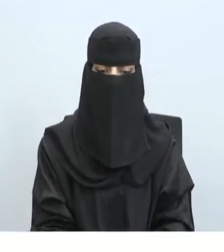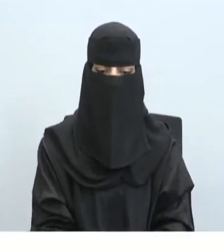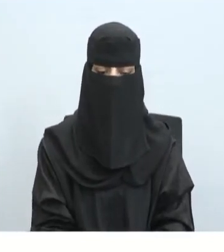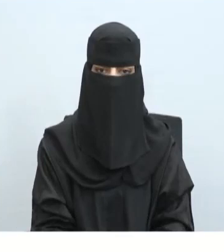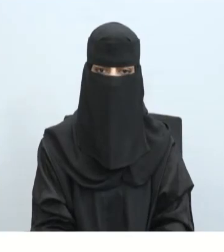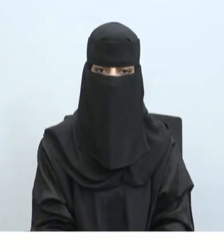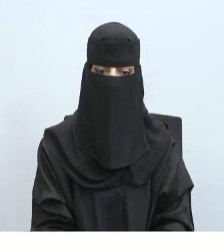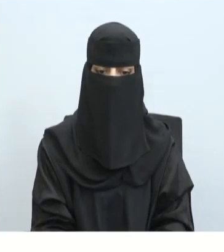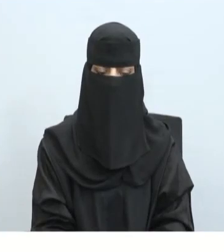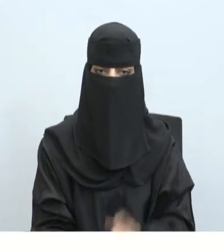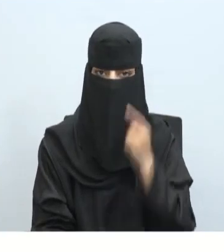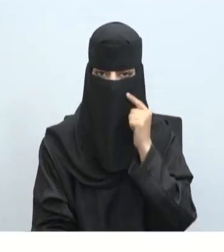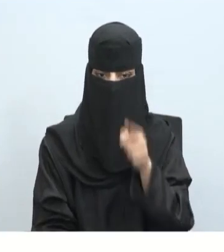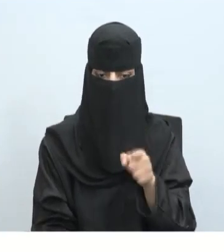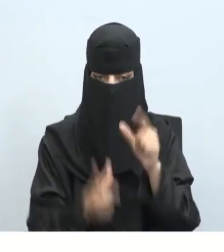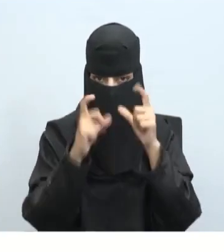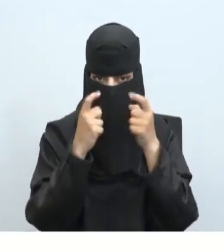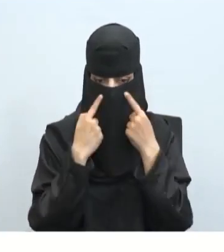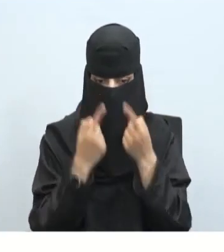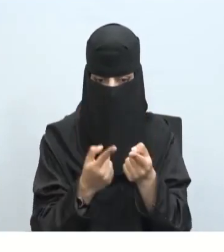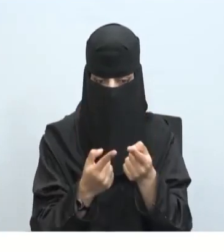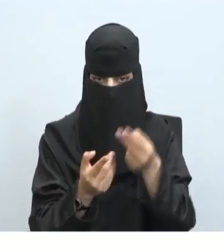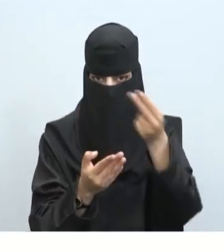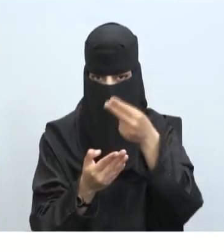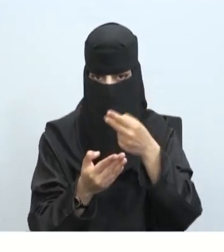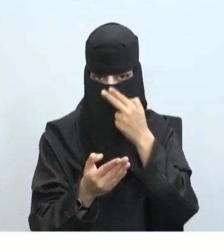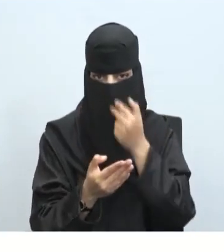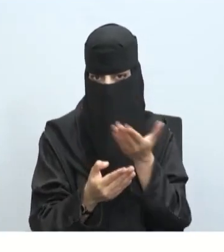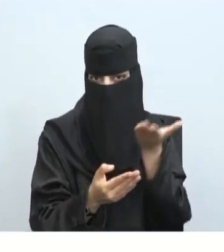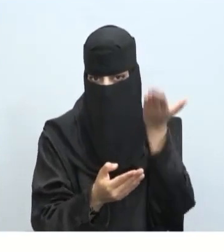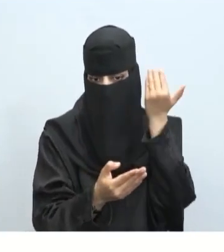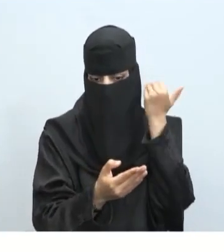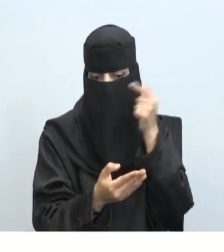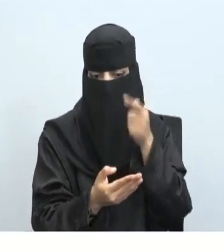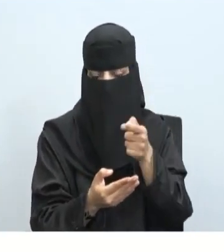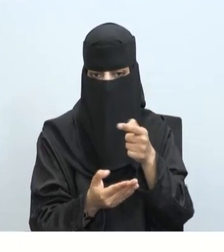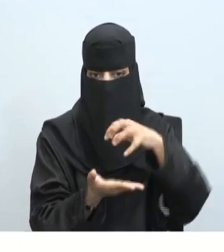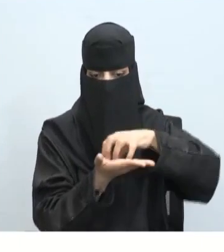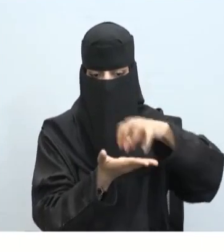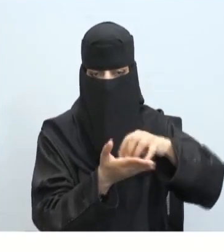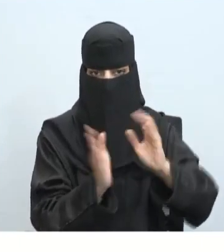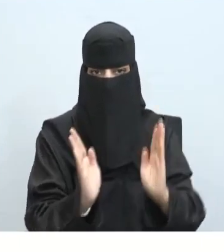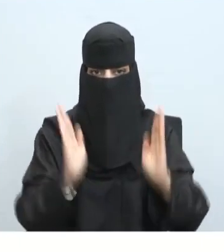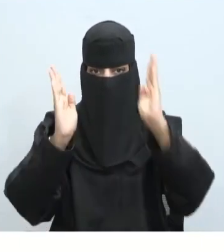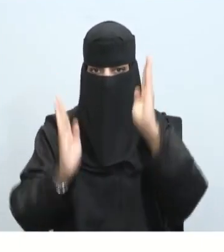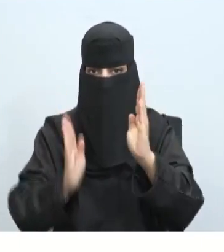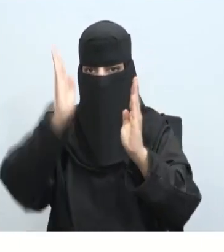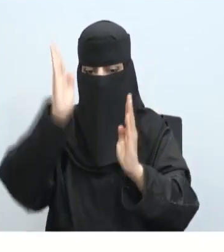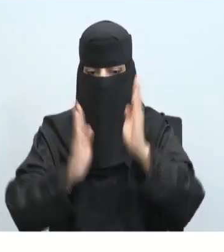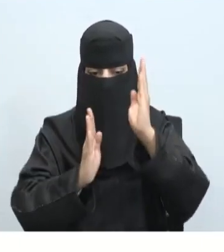جميله لدينا هنا صوره لزخرفه على اعمده قصر الحمراء